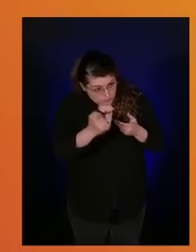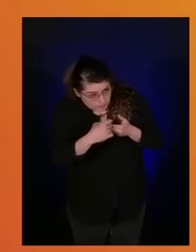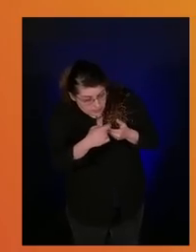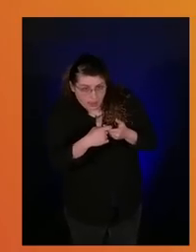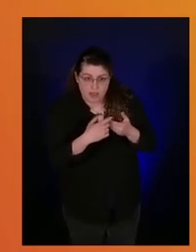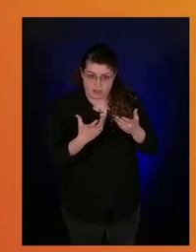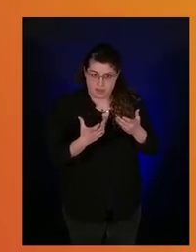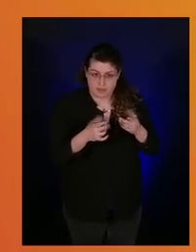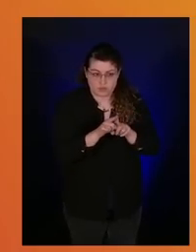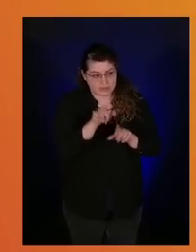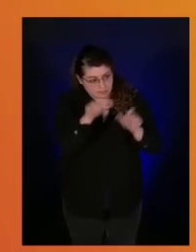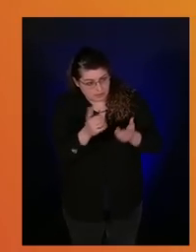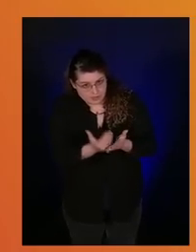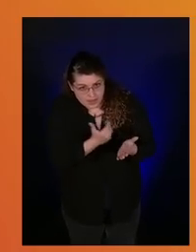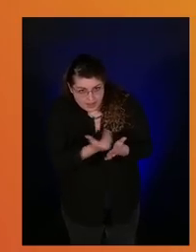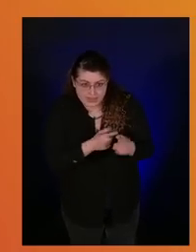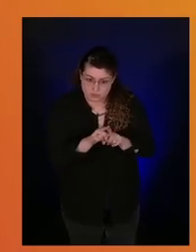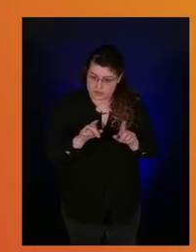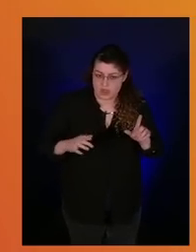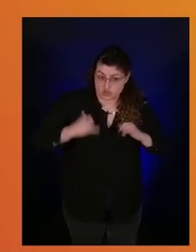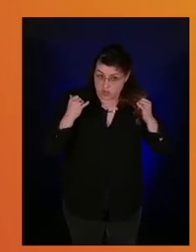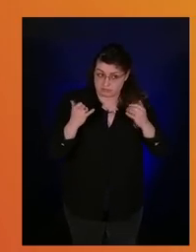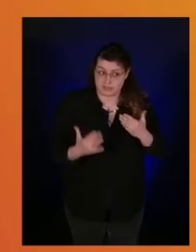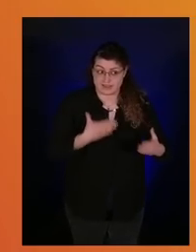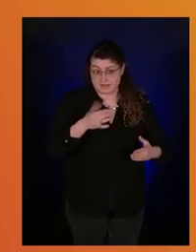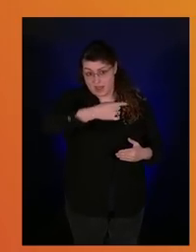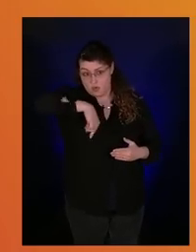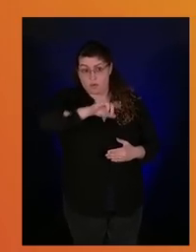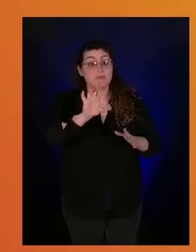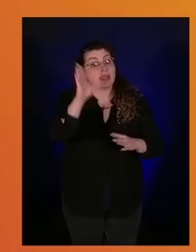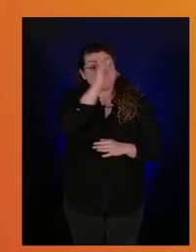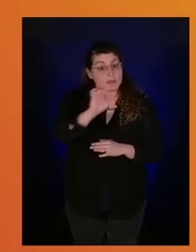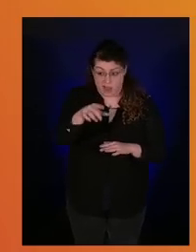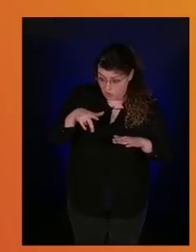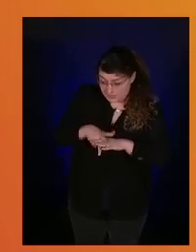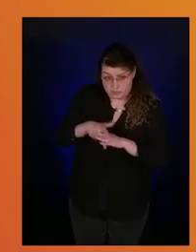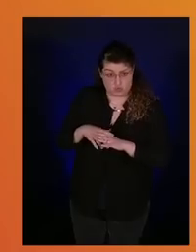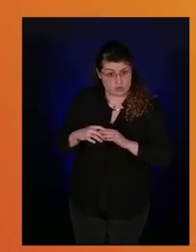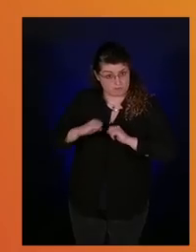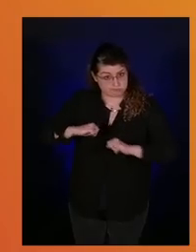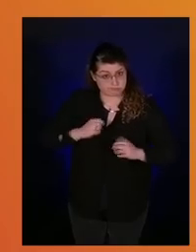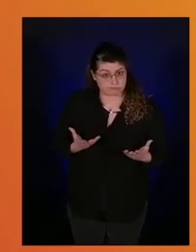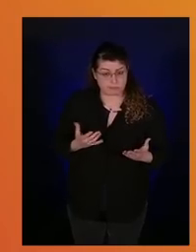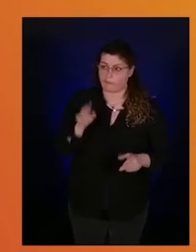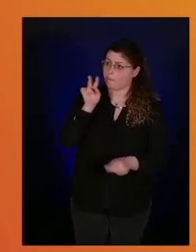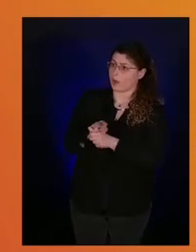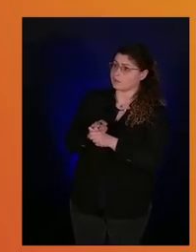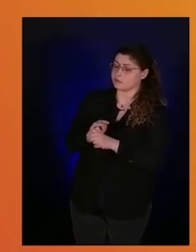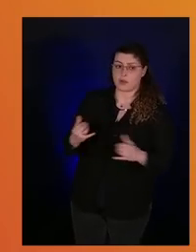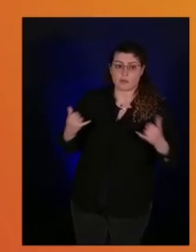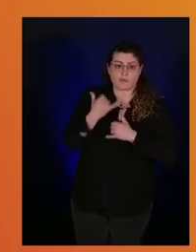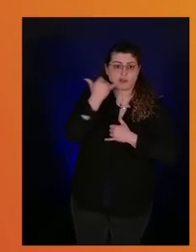cégétistes, de salariés, de jeunes. Mais rappelons-nous que nous sommes au moins au début, restés spectateurs devant le mouvement des Gilets